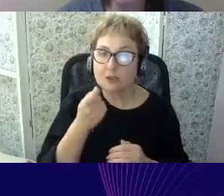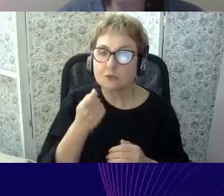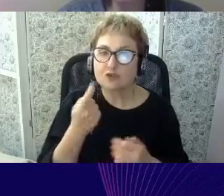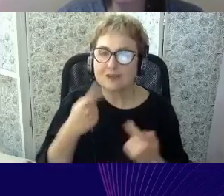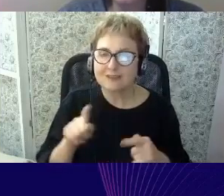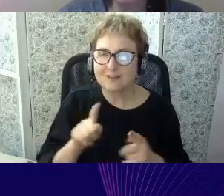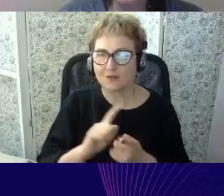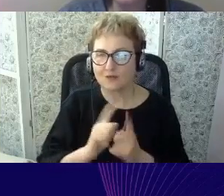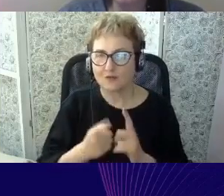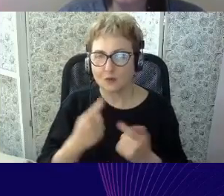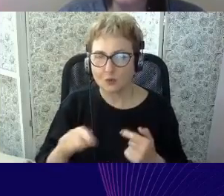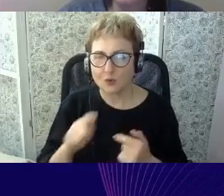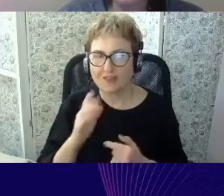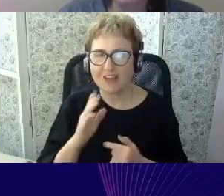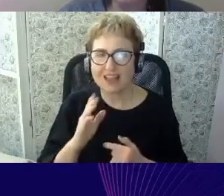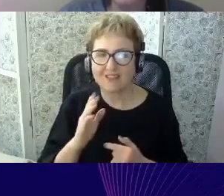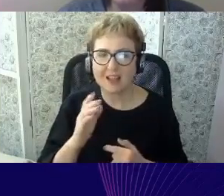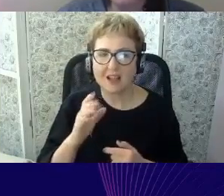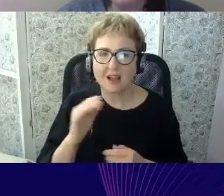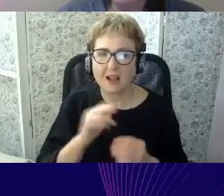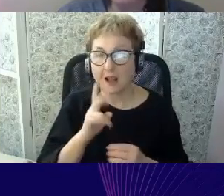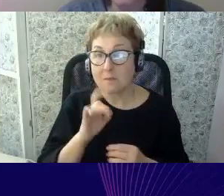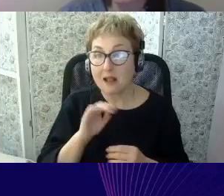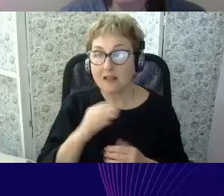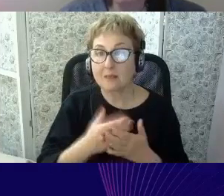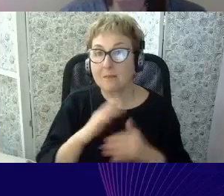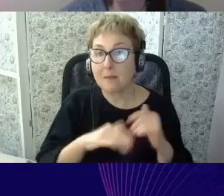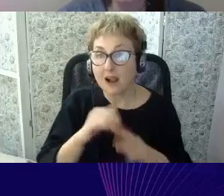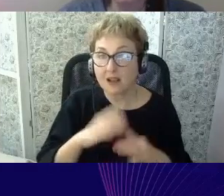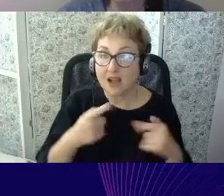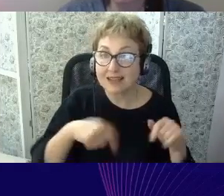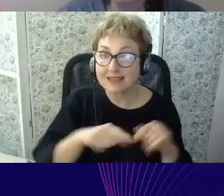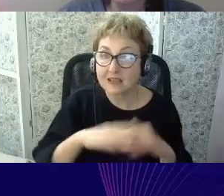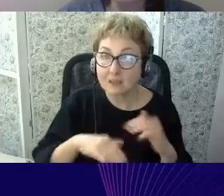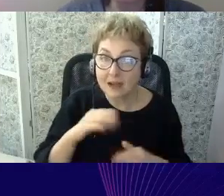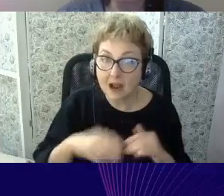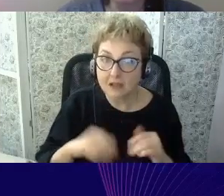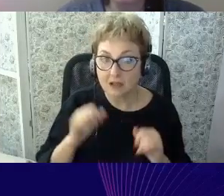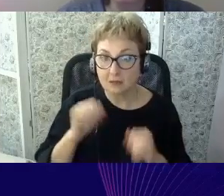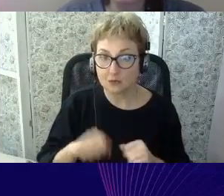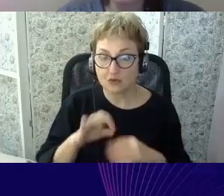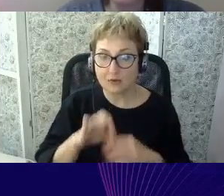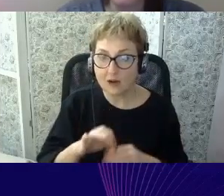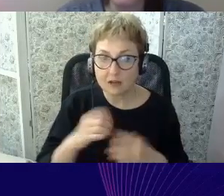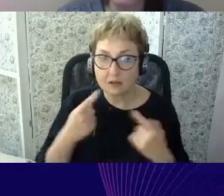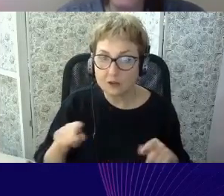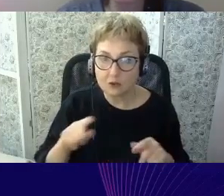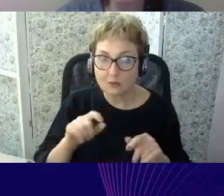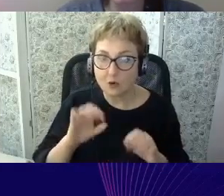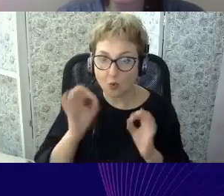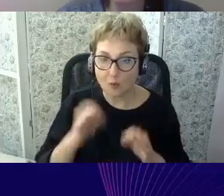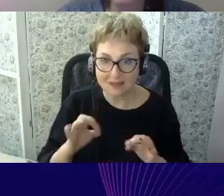немножко вариативный компонент по, например, практике. Да, то есть организация практики может проходить иным